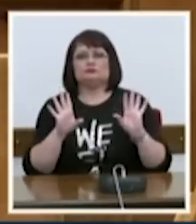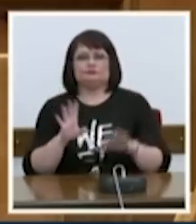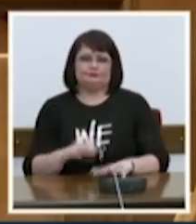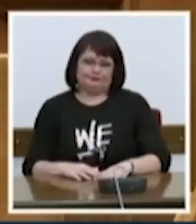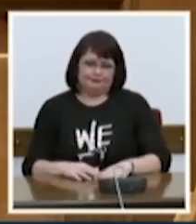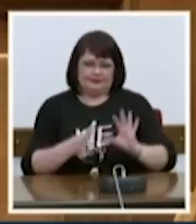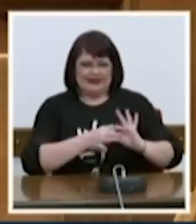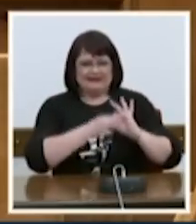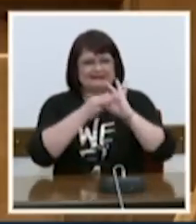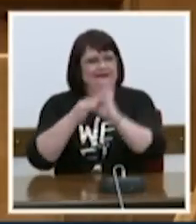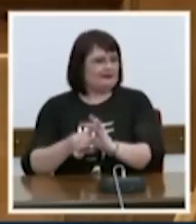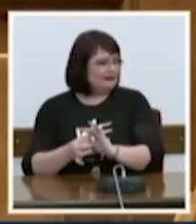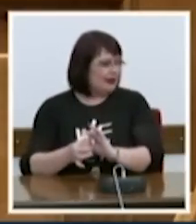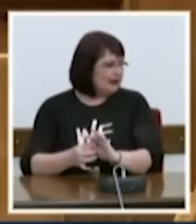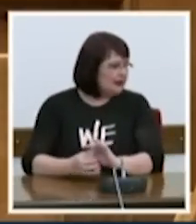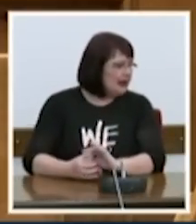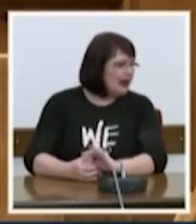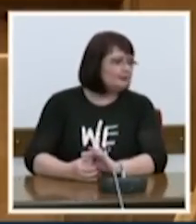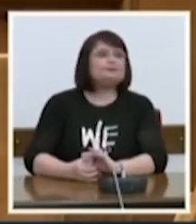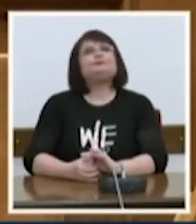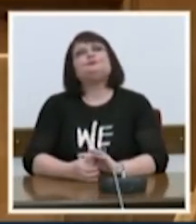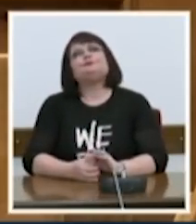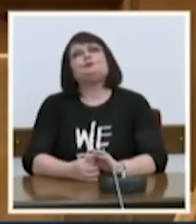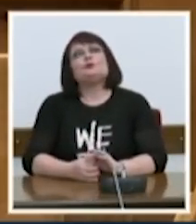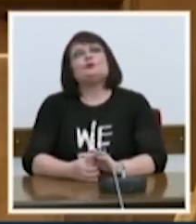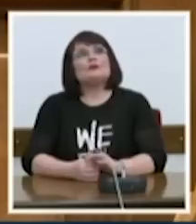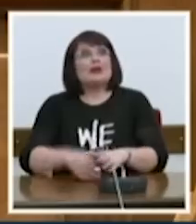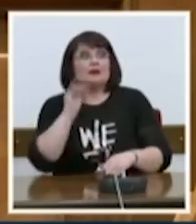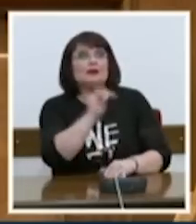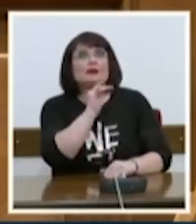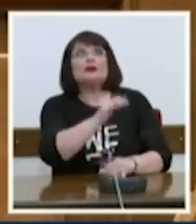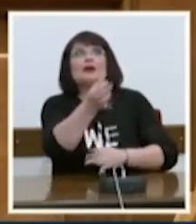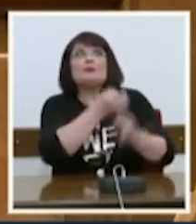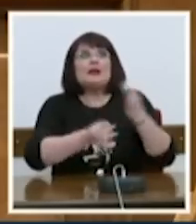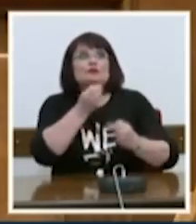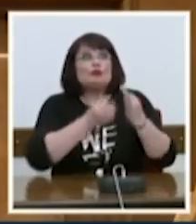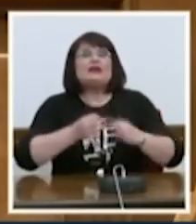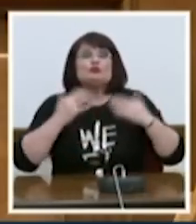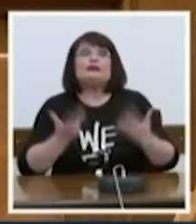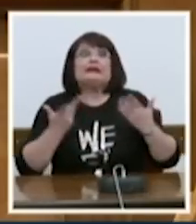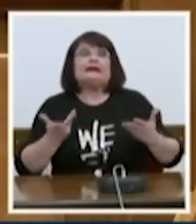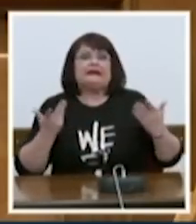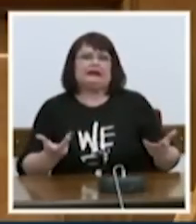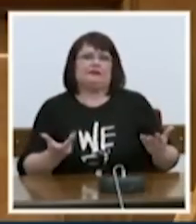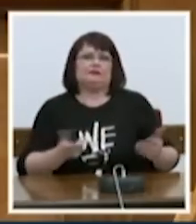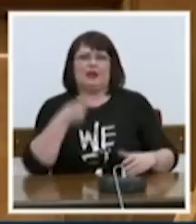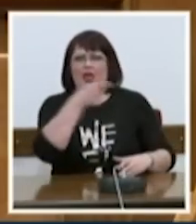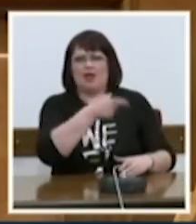συνεχώς σας προκαλούσαμε δημόσια. Όλοι σας κάνατε τον ψόφιο κοριό ή σφυρίζατε